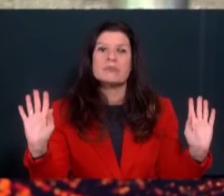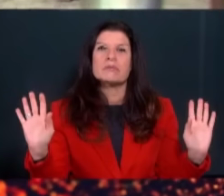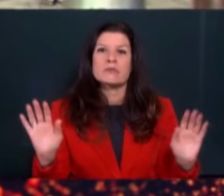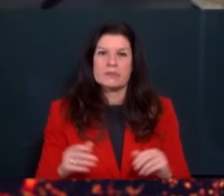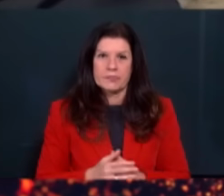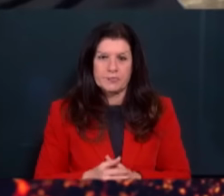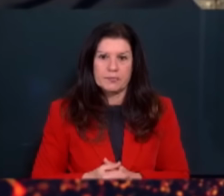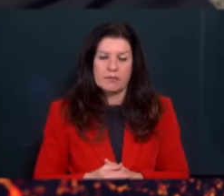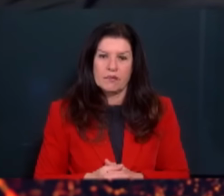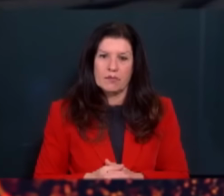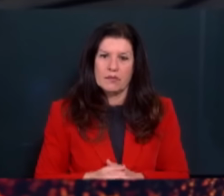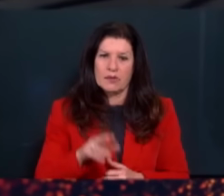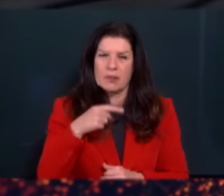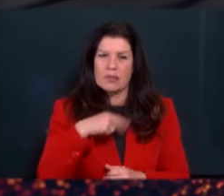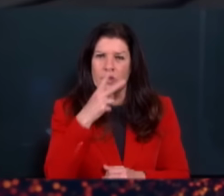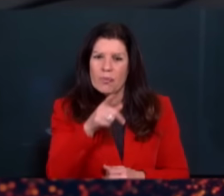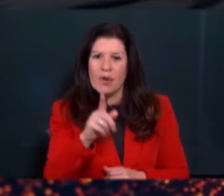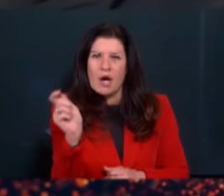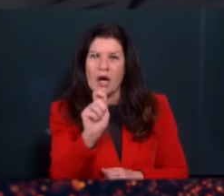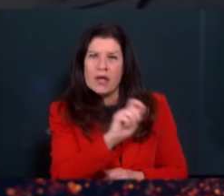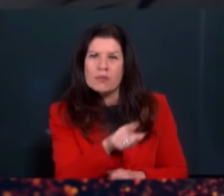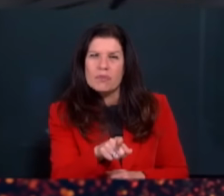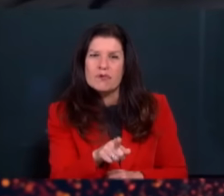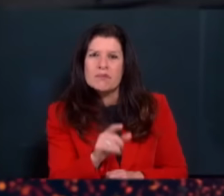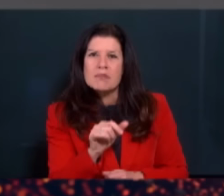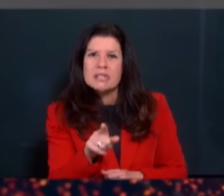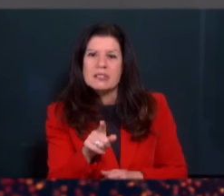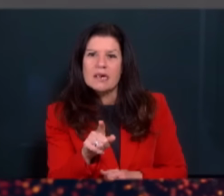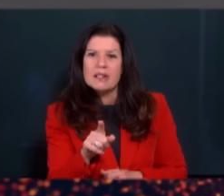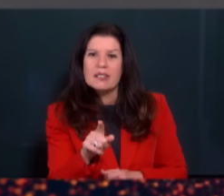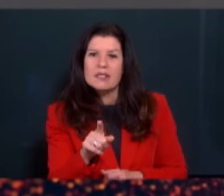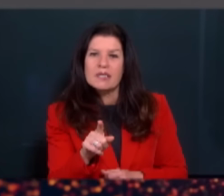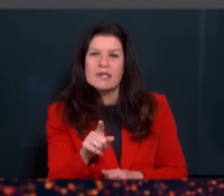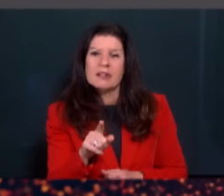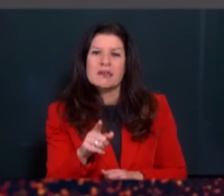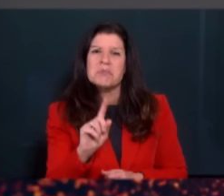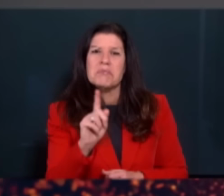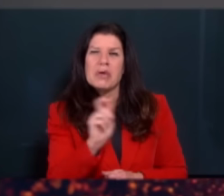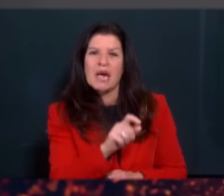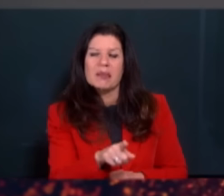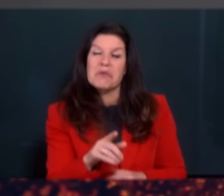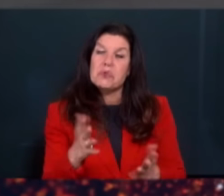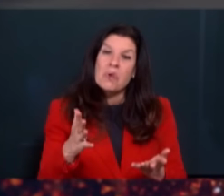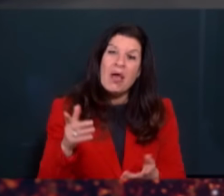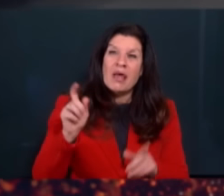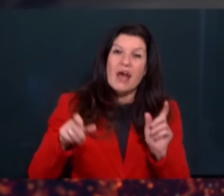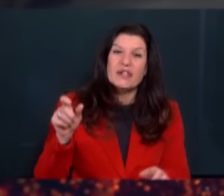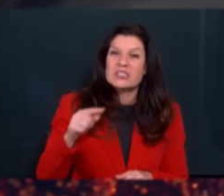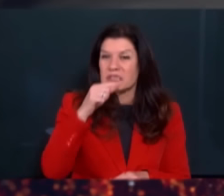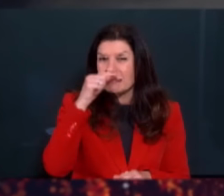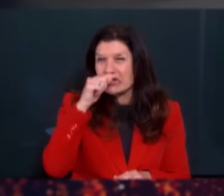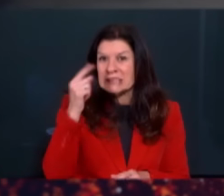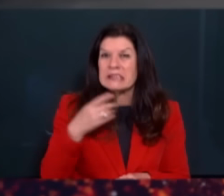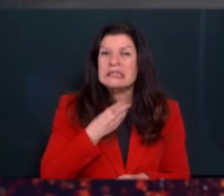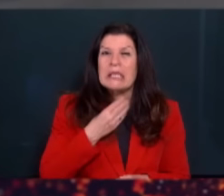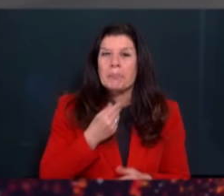יש פה איזה כתובת גרפיטי, אקו שלנו, מי כתב את זה? ככל הנראה, נרקומנים. שהם אומרים שהם לא יזוזו מפה,